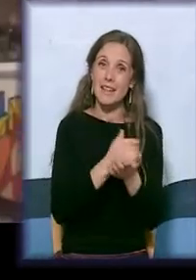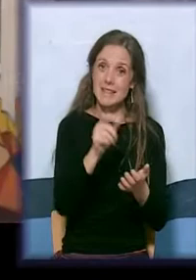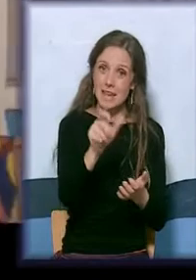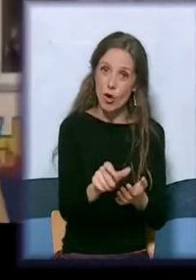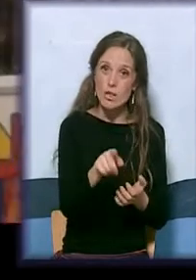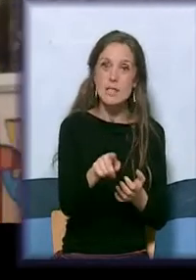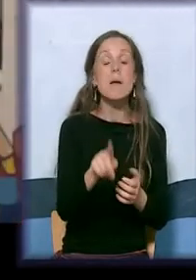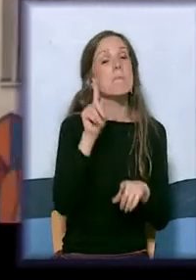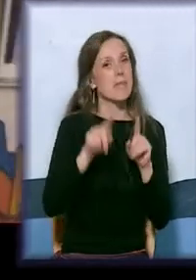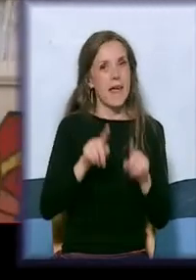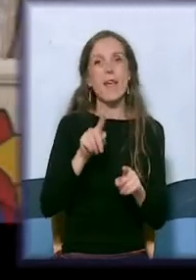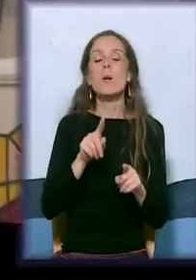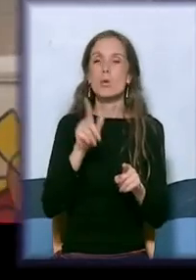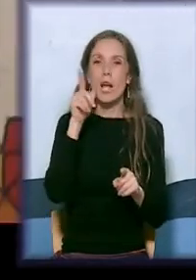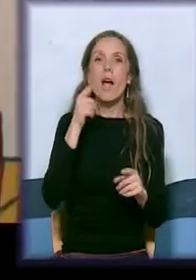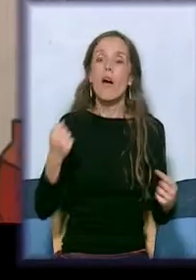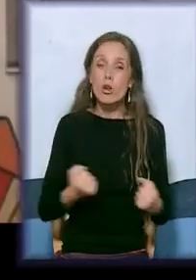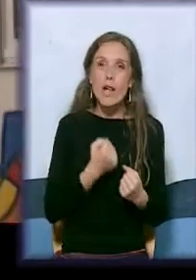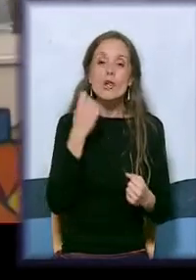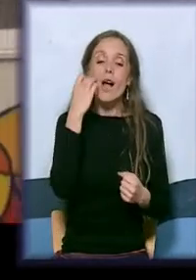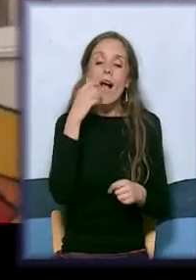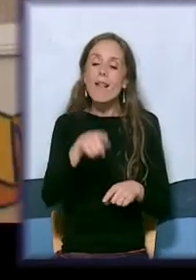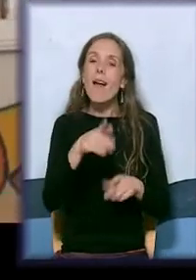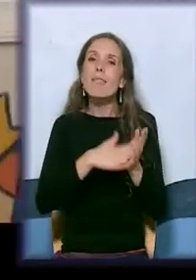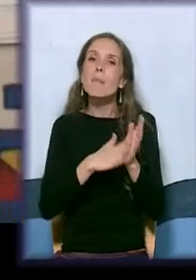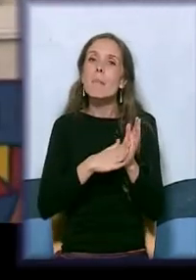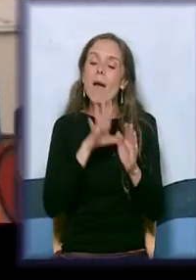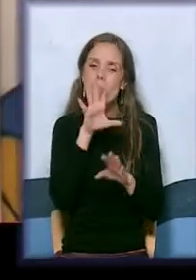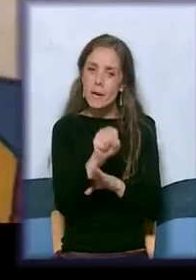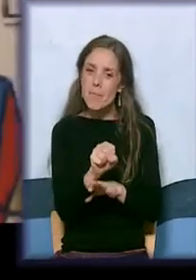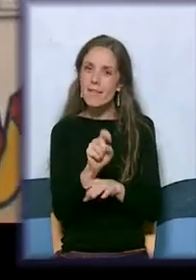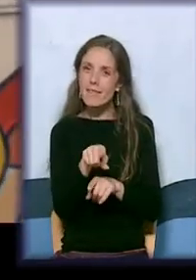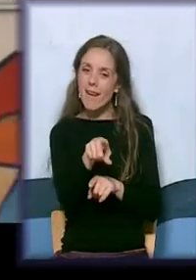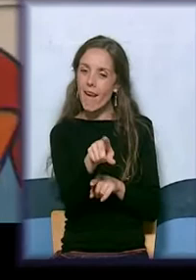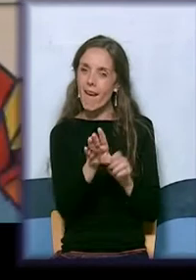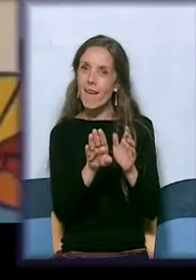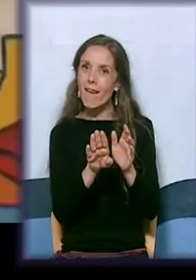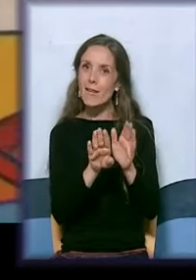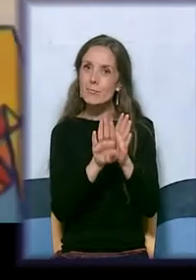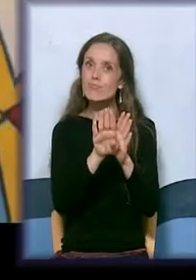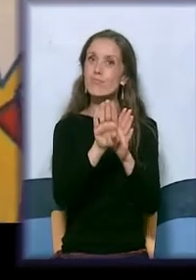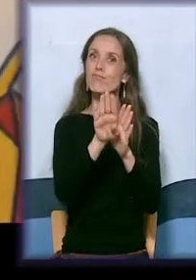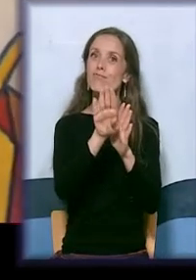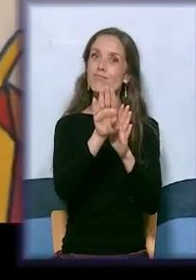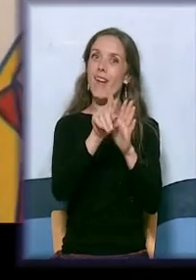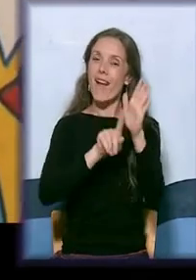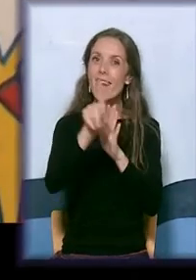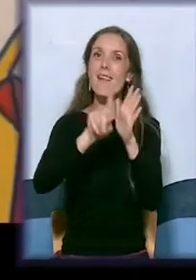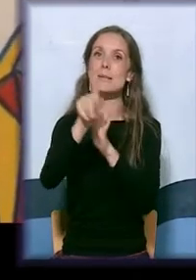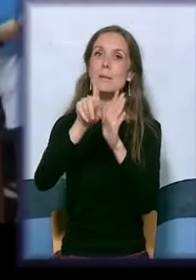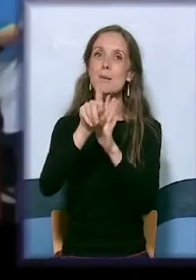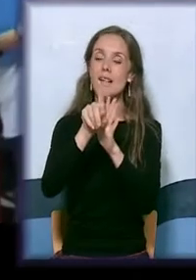jako težak. Ali kada vi primetite određeni napredak ili određene rezultate, onda sve ono što